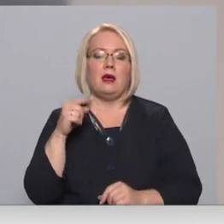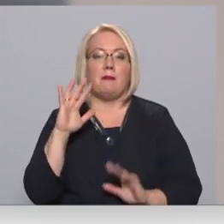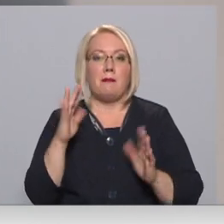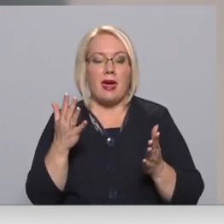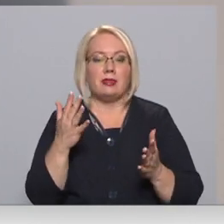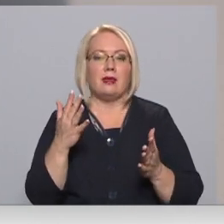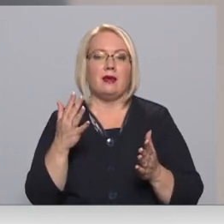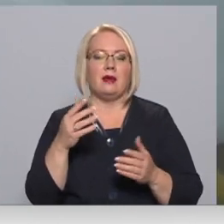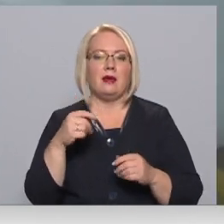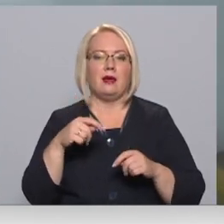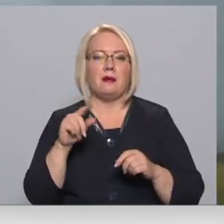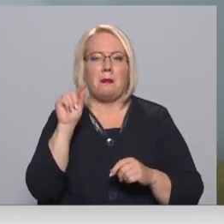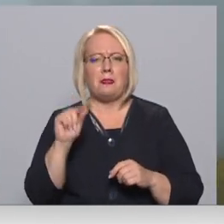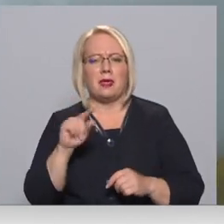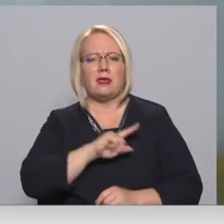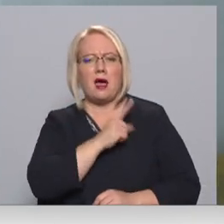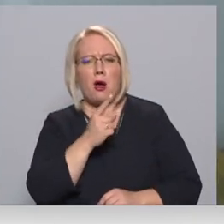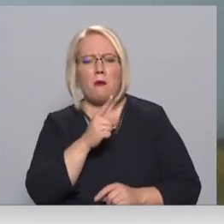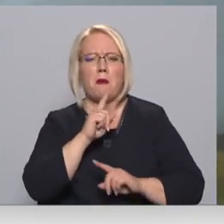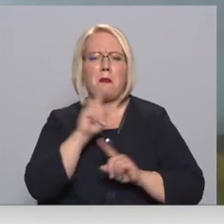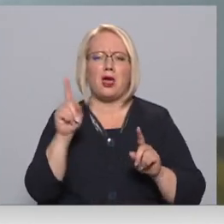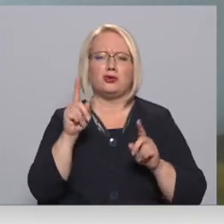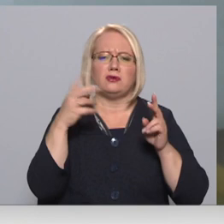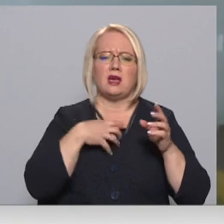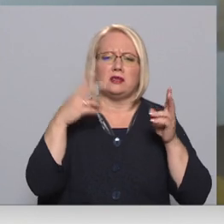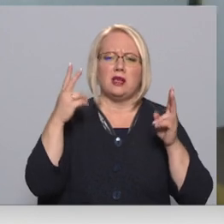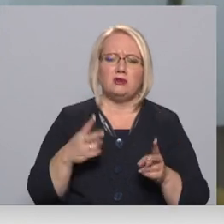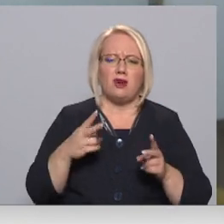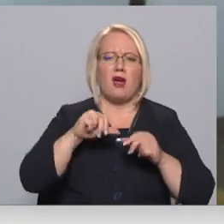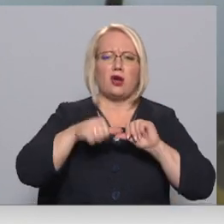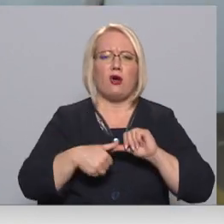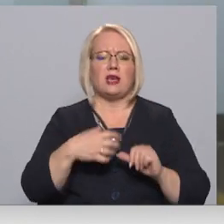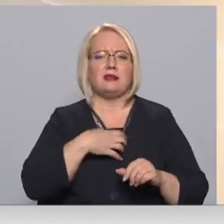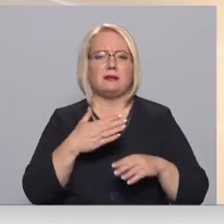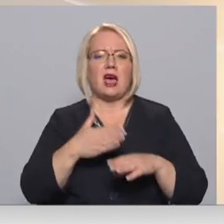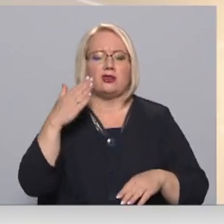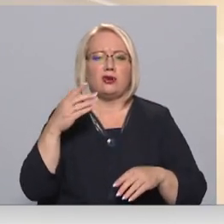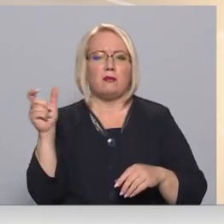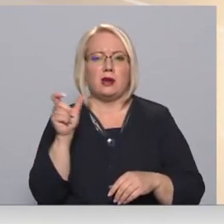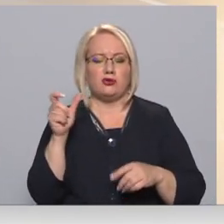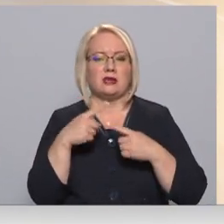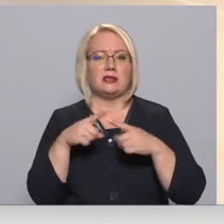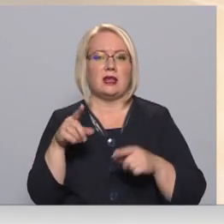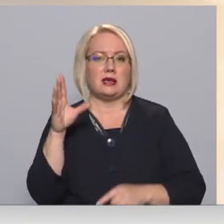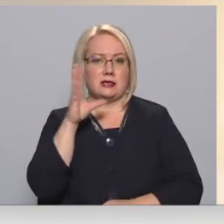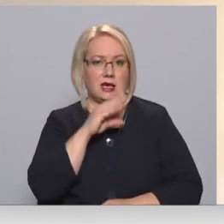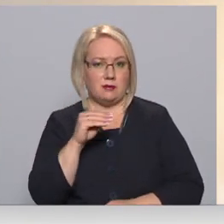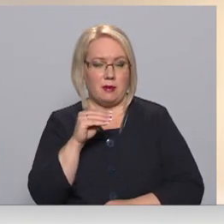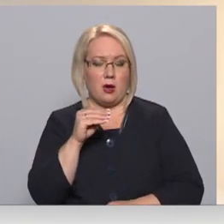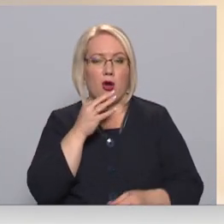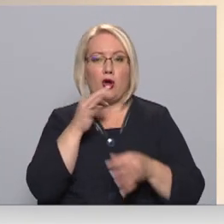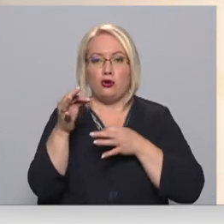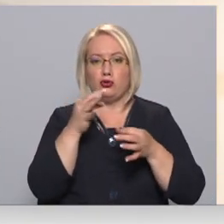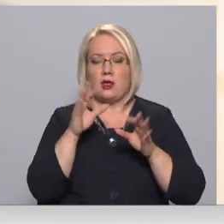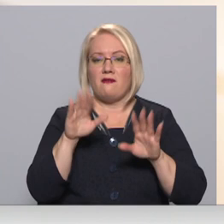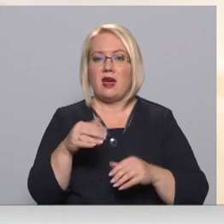Taču nelielu traumu, pēkšņu saslimšanu vai hronisku slimību saāsinājumu brīžos pastāv vēl citas iespējas. Konsultāciju var